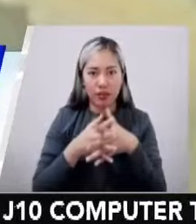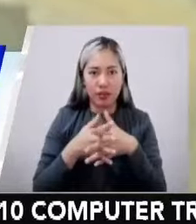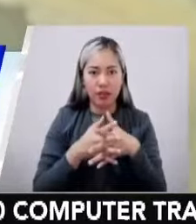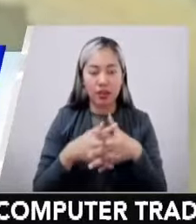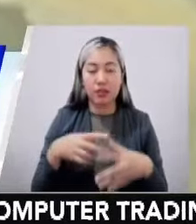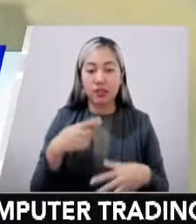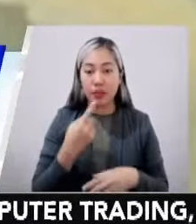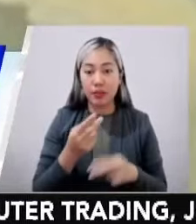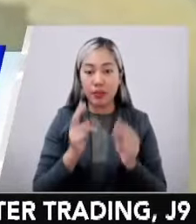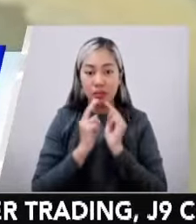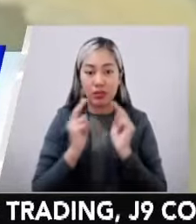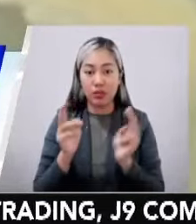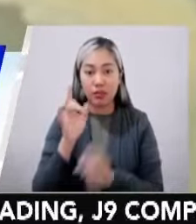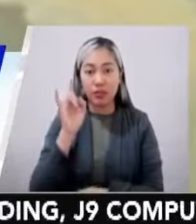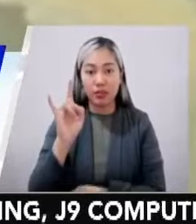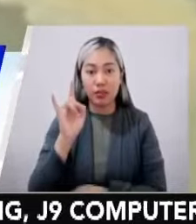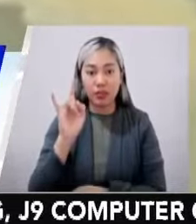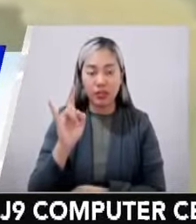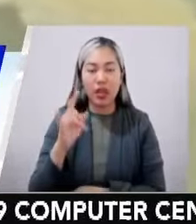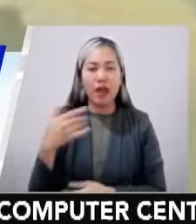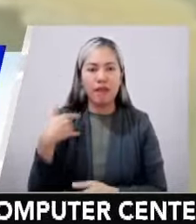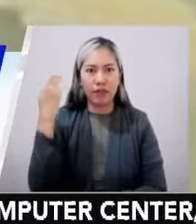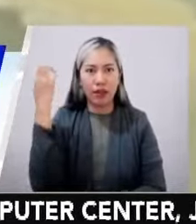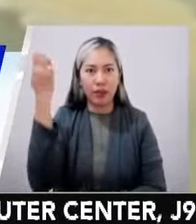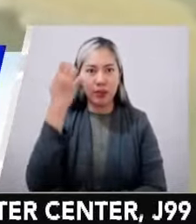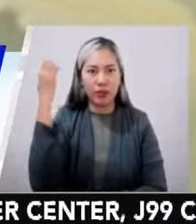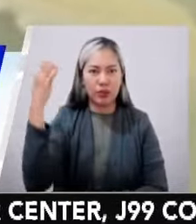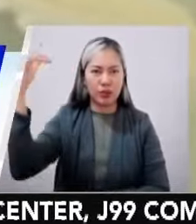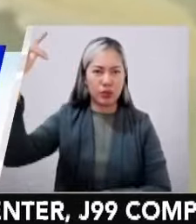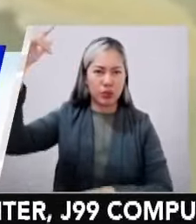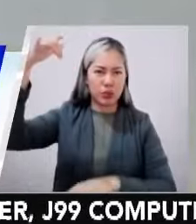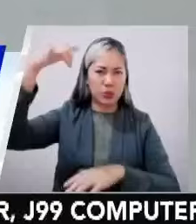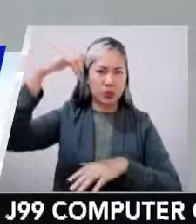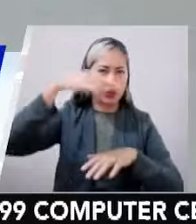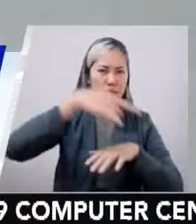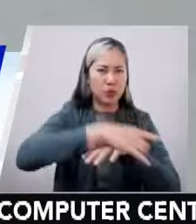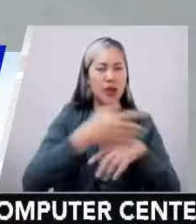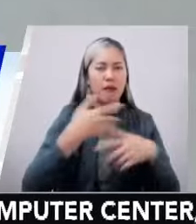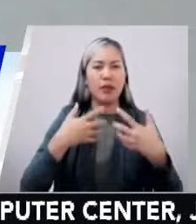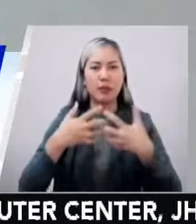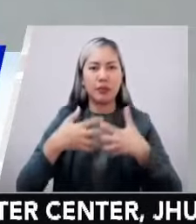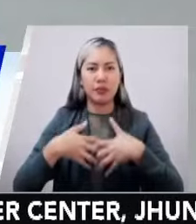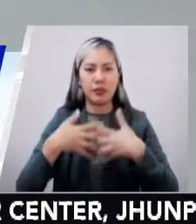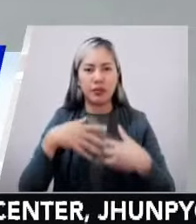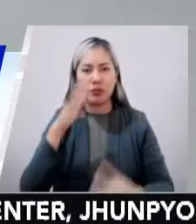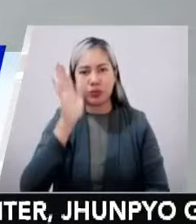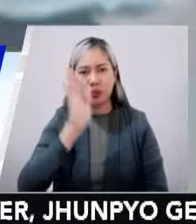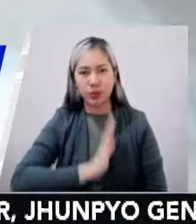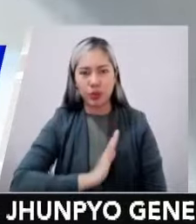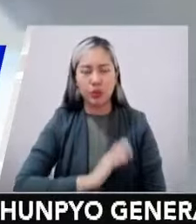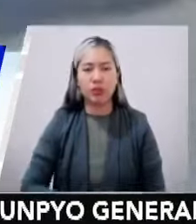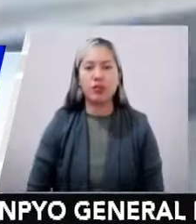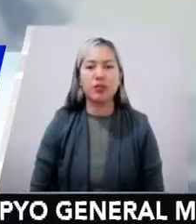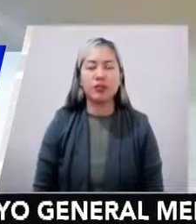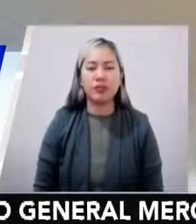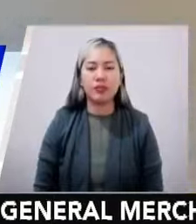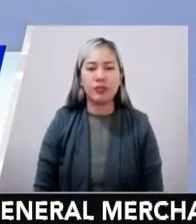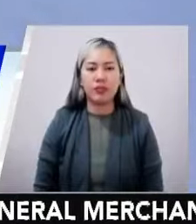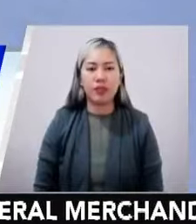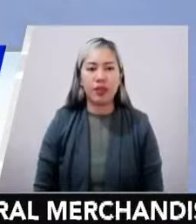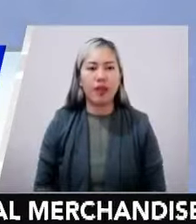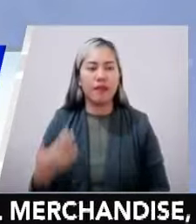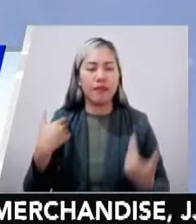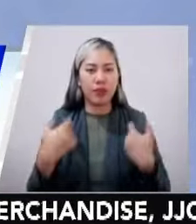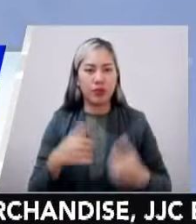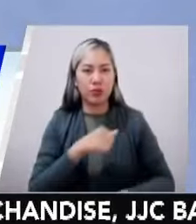local media, nag-emergency landing ang eroplano ng magka-mechanical failure habang nasa himpapawid. Nagtamo po ng galos sa